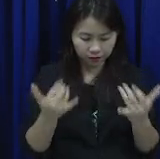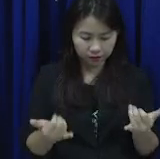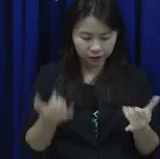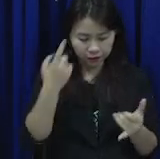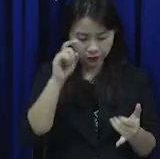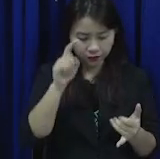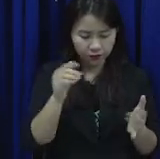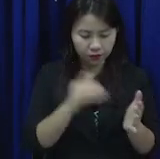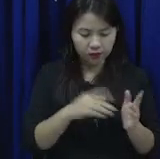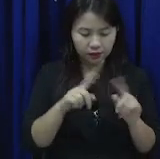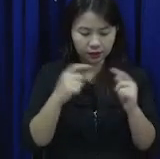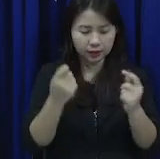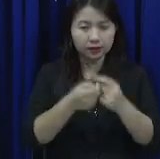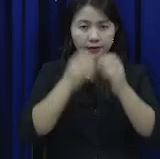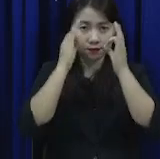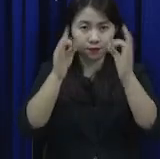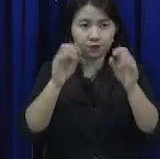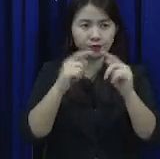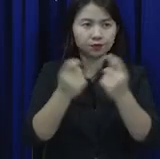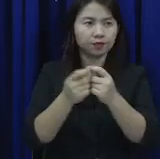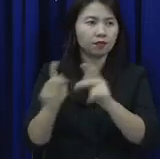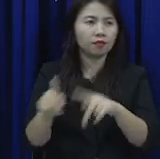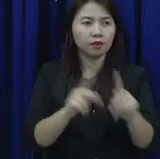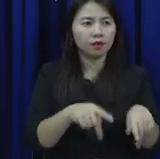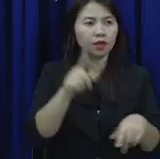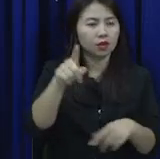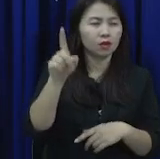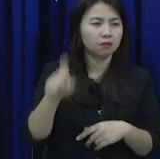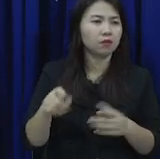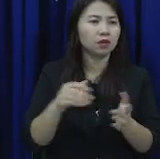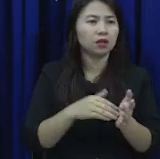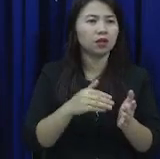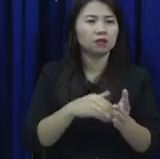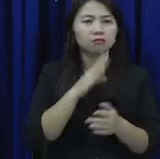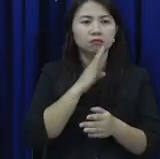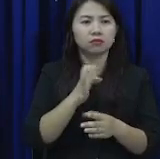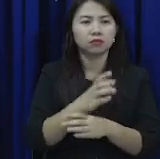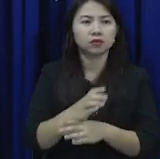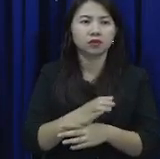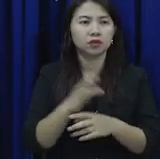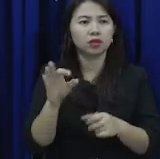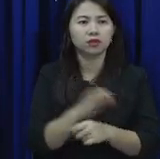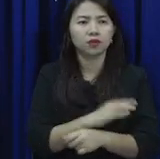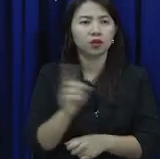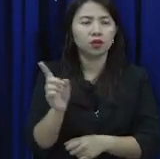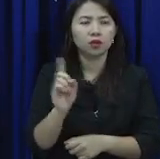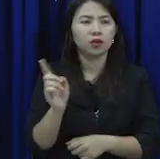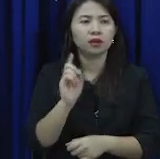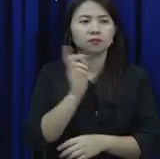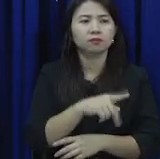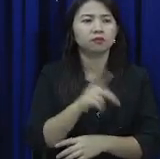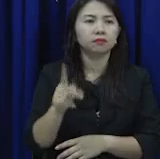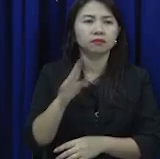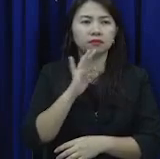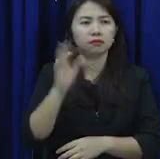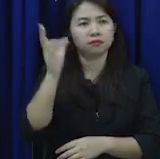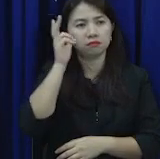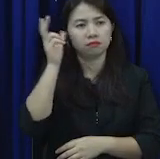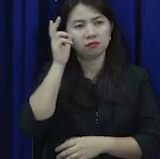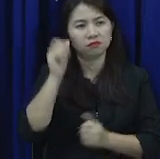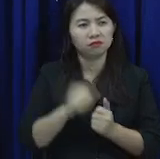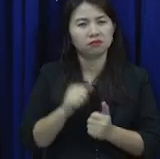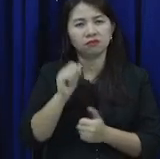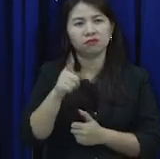team Focus team prep maging mindful ka doon sa isang bagay na tinatanim sayo ng diyablo na sinasabayan ka